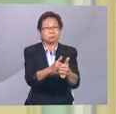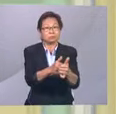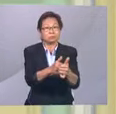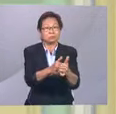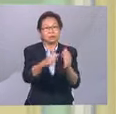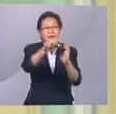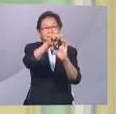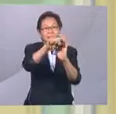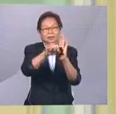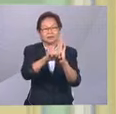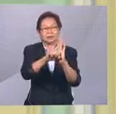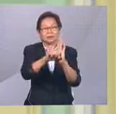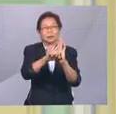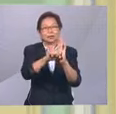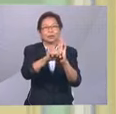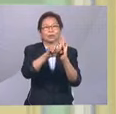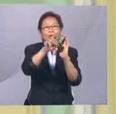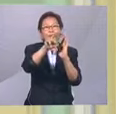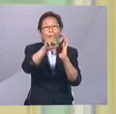section